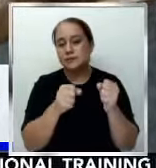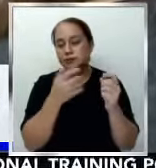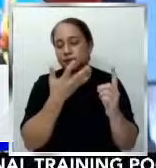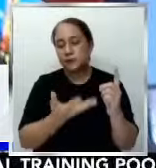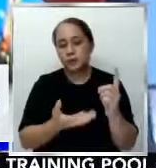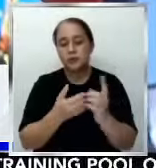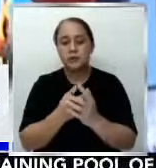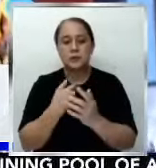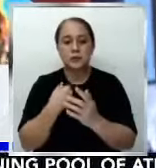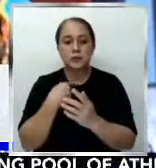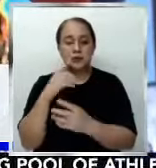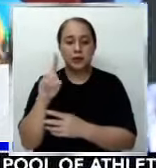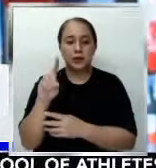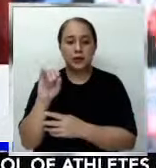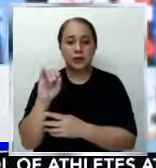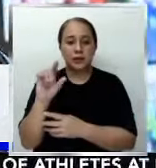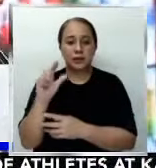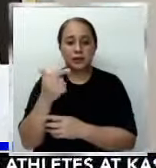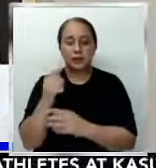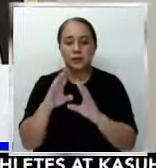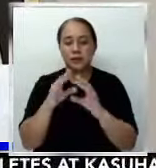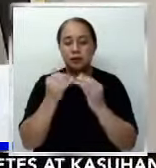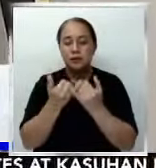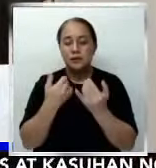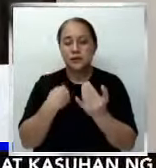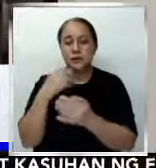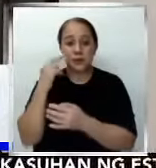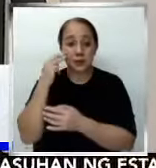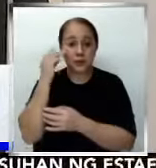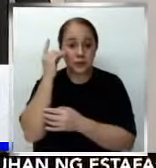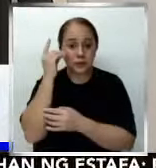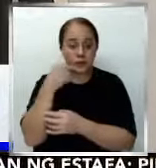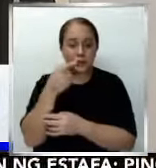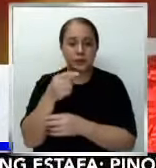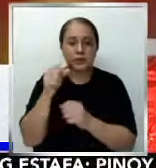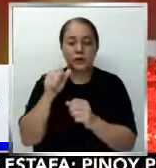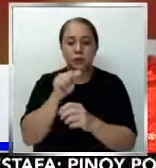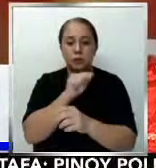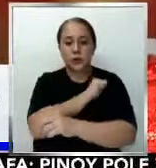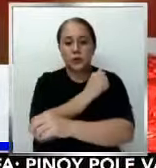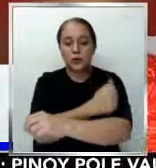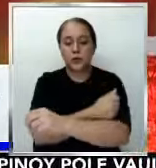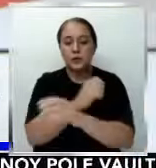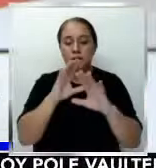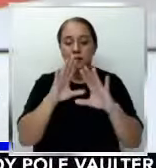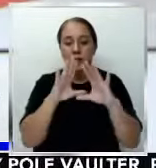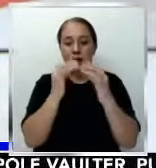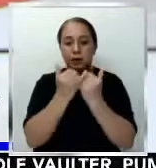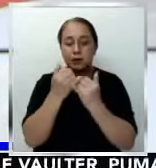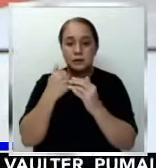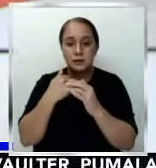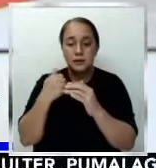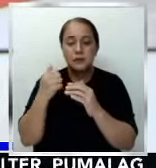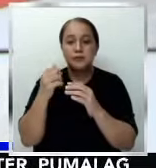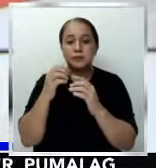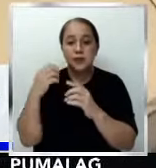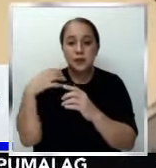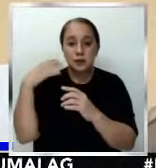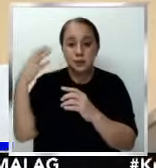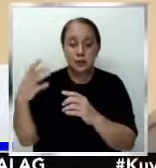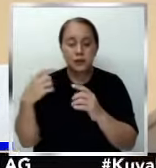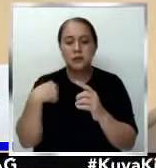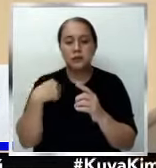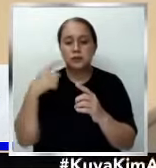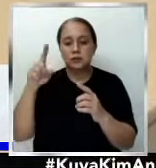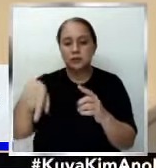DILG Undersecretary for Barangay Affairs Martin Dino na nasa kapangyarihan nila ng mga kapitan ng utos ng Pangulo at handa raw silang ipatupad ito.